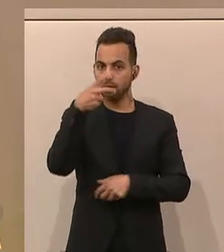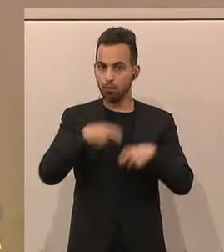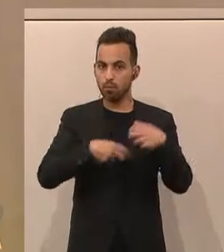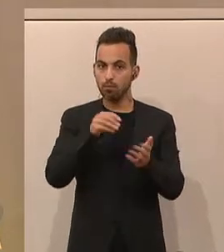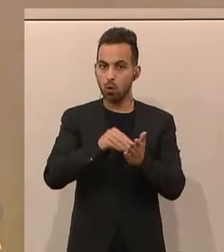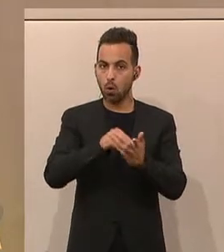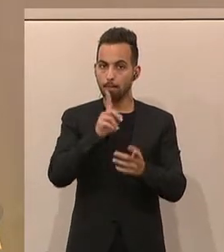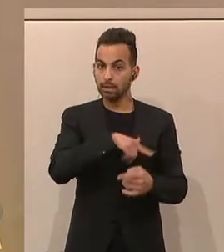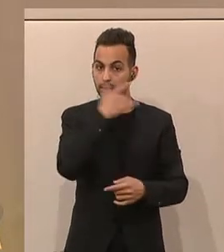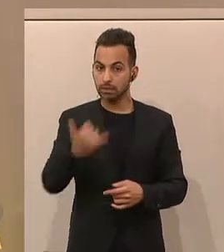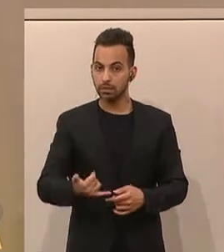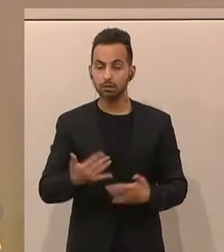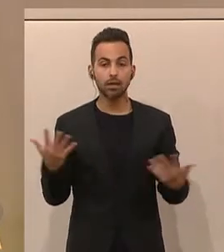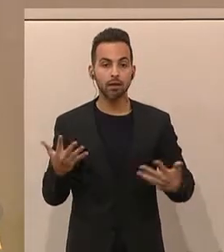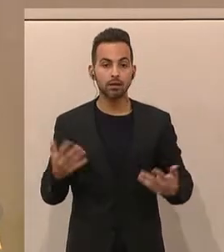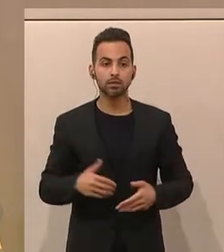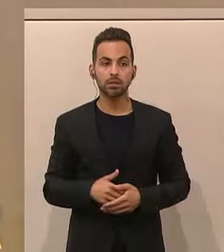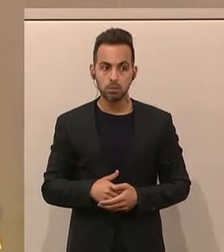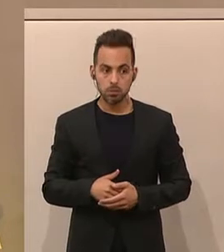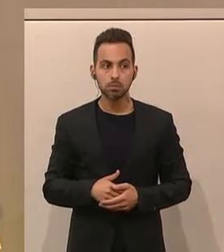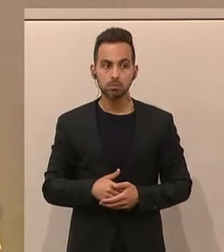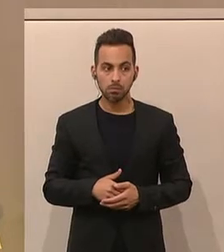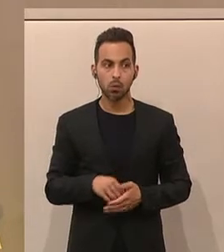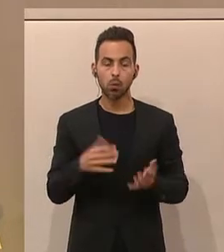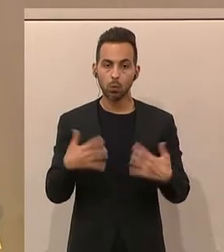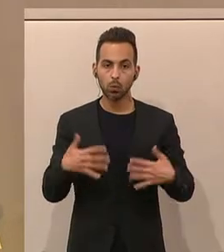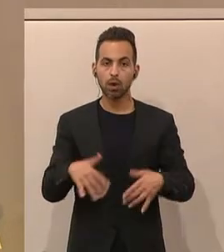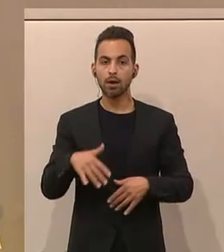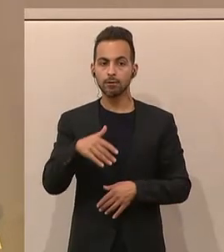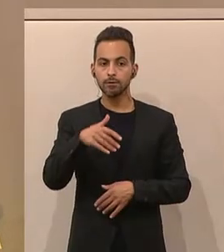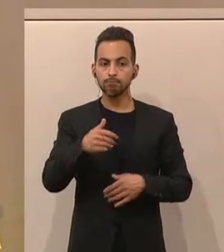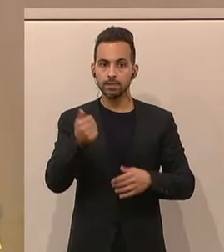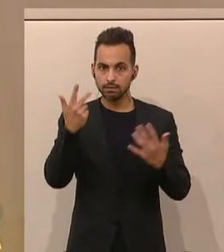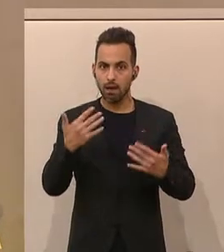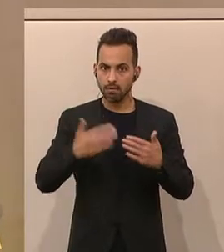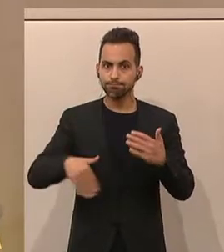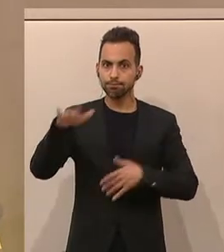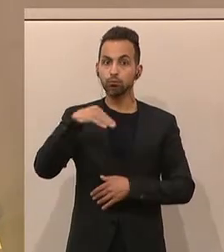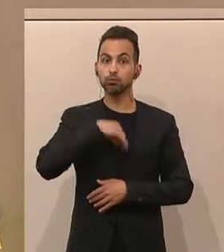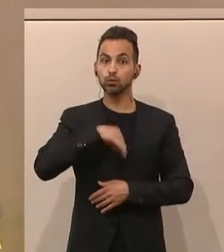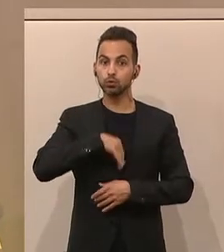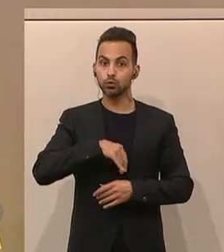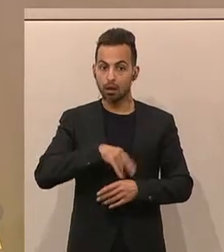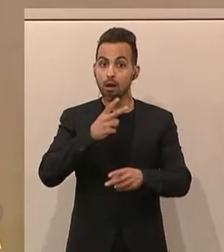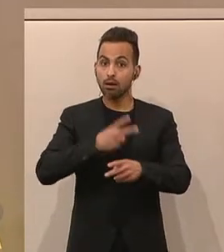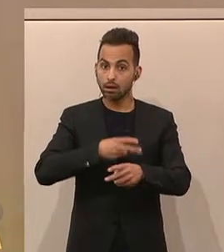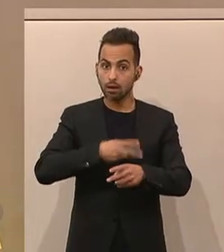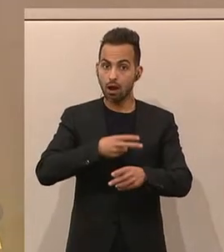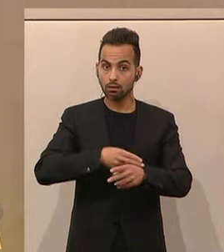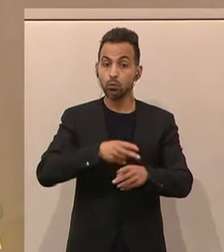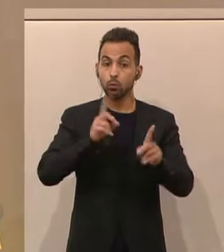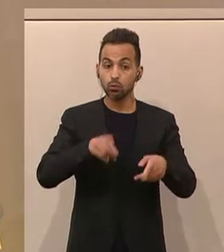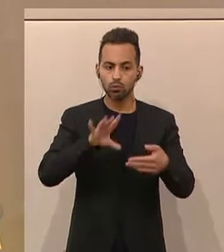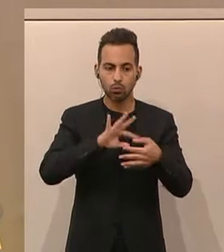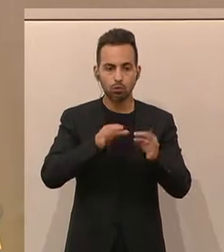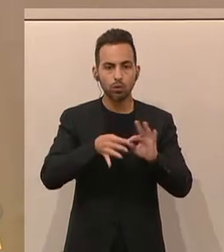evident, nämlich zum Beispiel, dass es eine relativ hohe Anzahl an psychischen Erkrankungen in Kombination mit der Tatsache